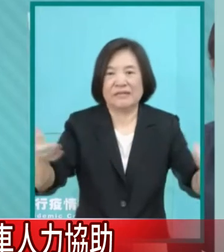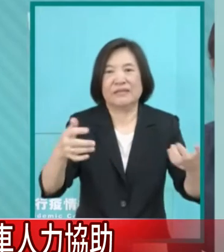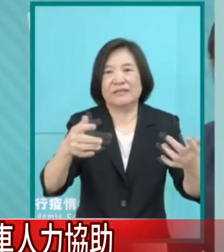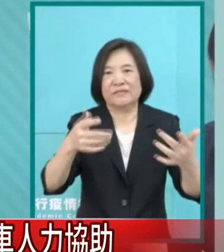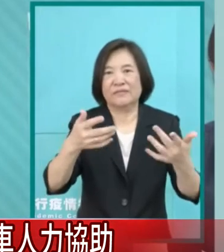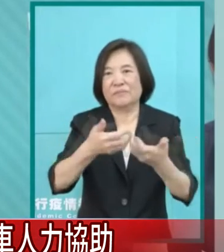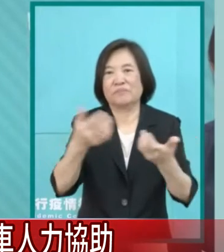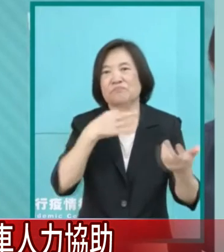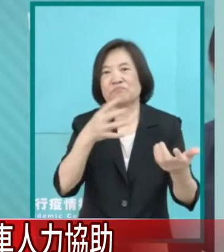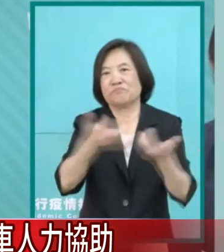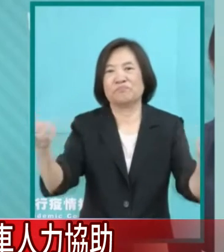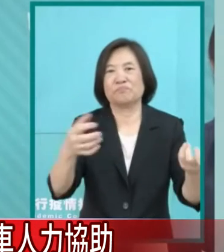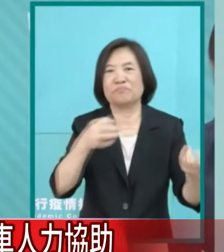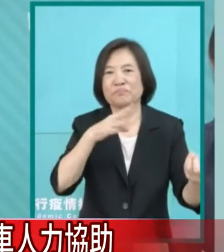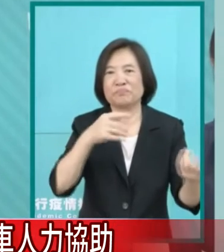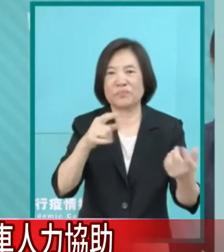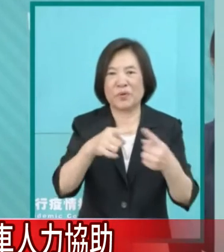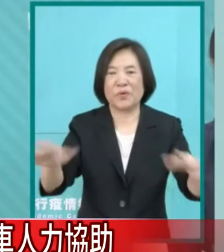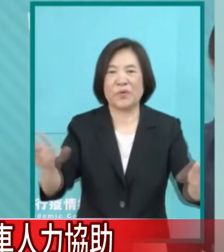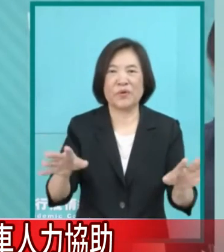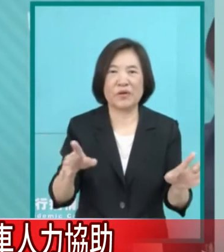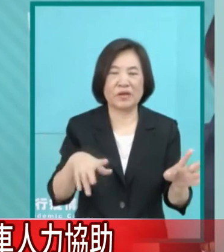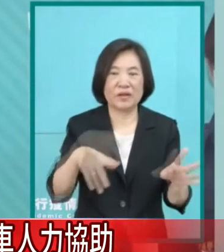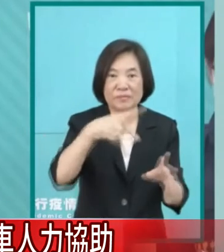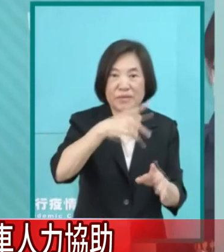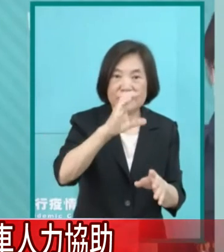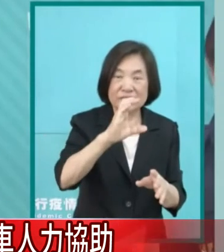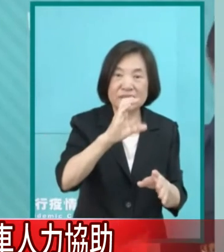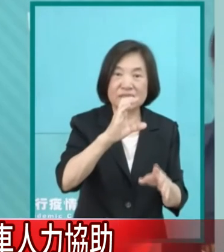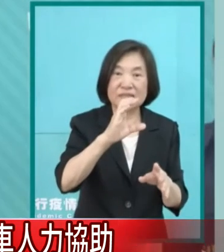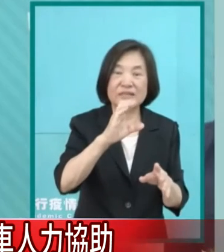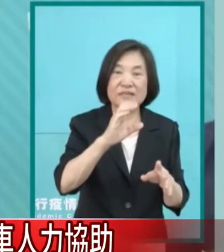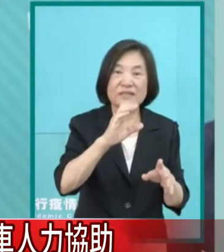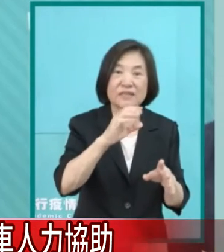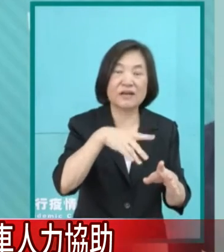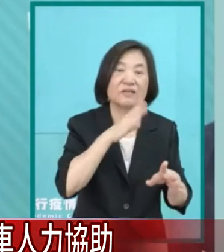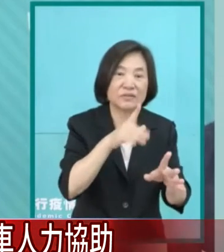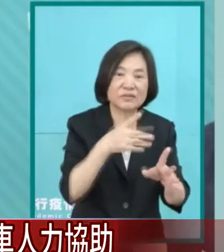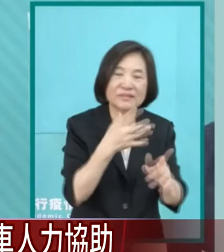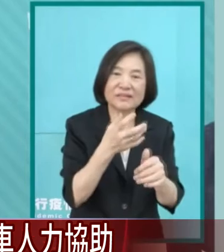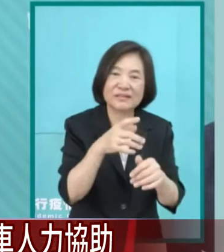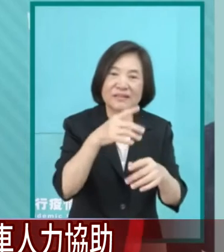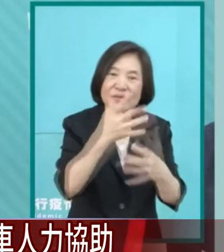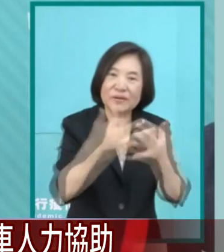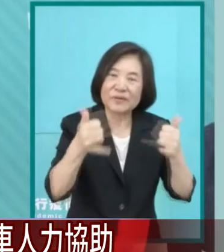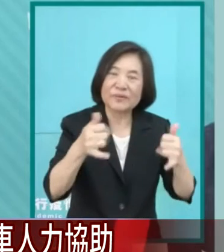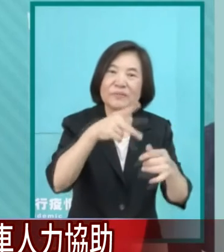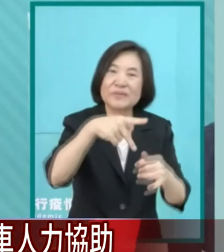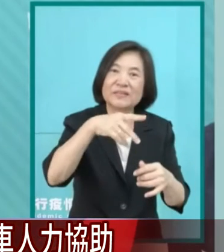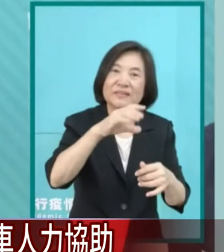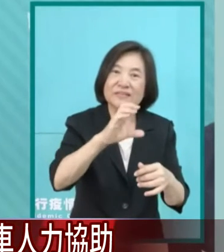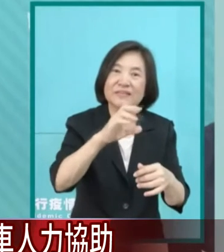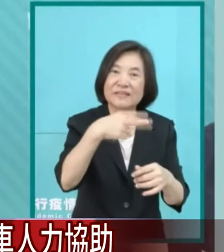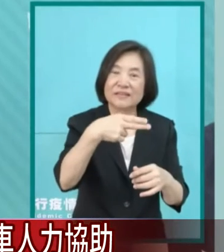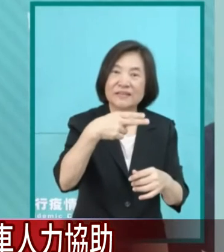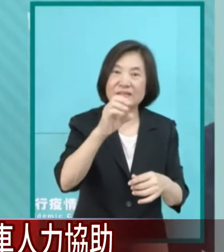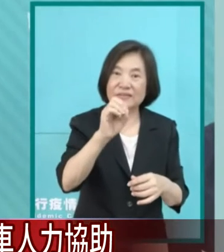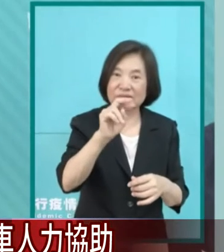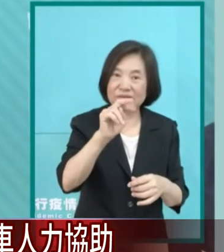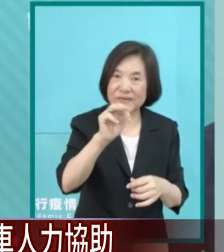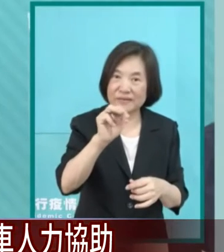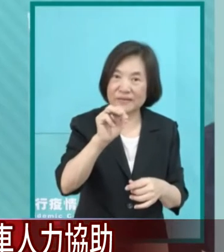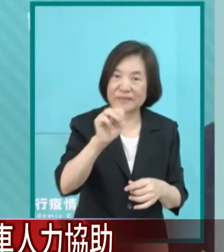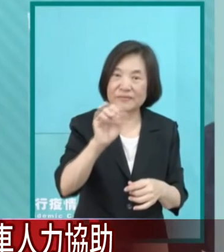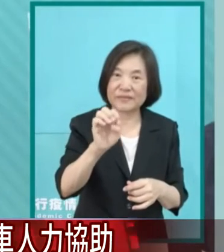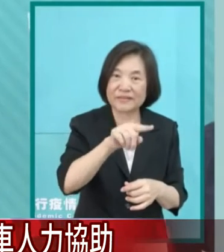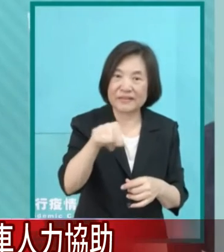从5月15号以后，听说业绩成长了5倍。所以我想你们知道，最近我们台北市的那种外